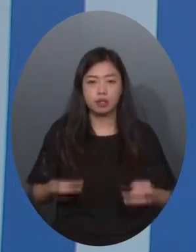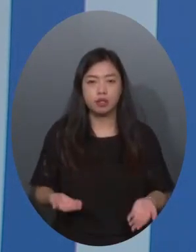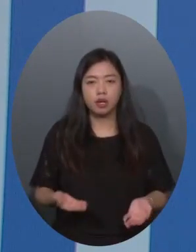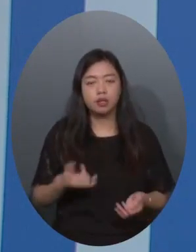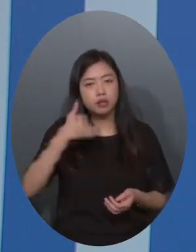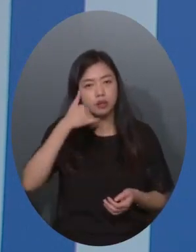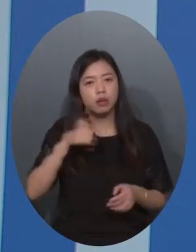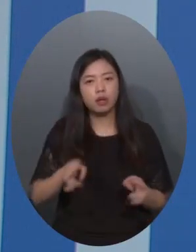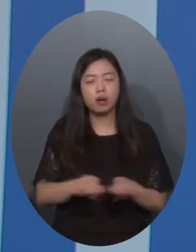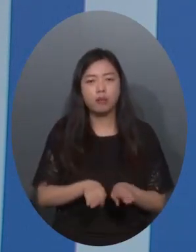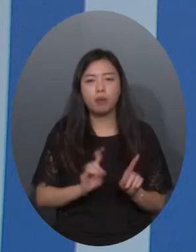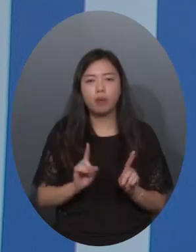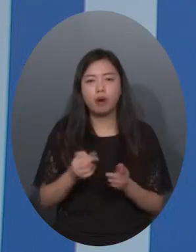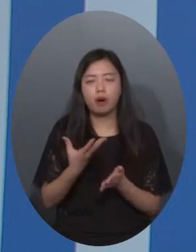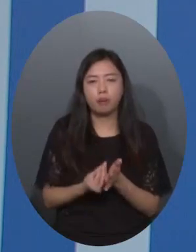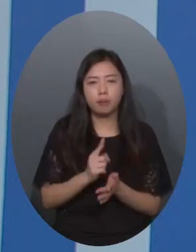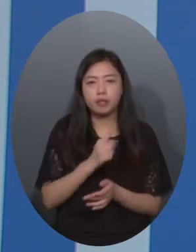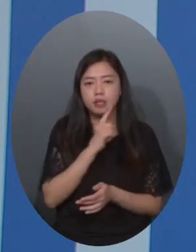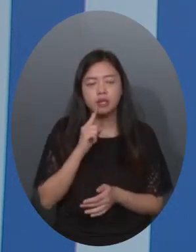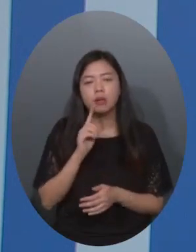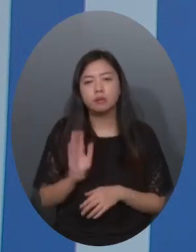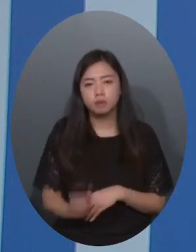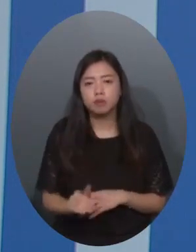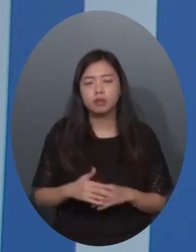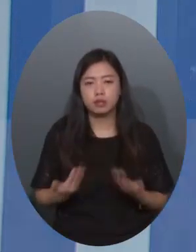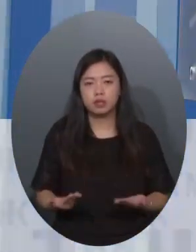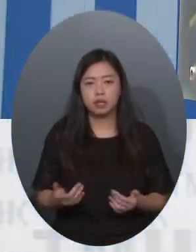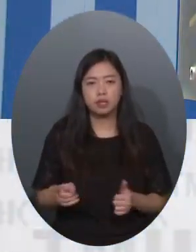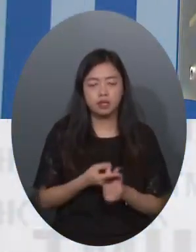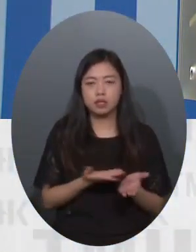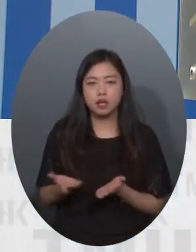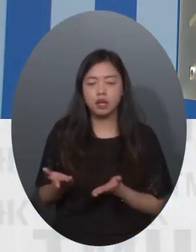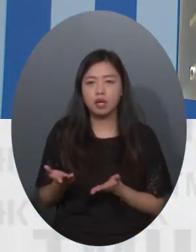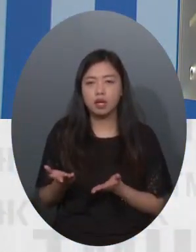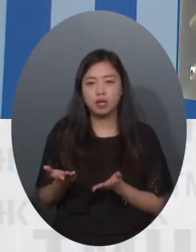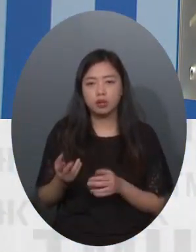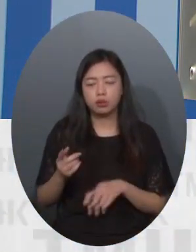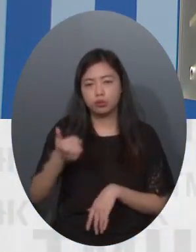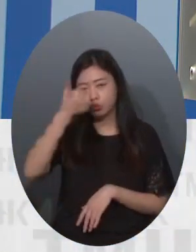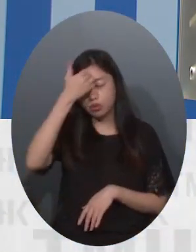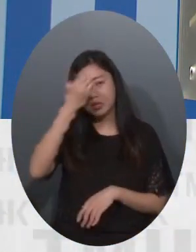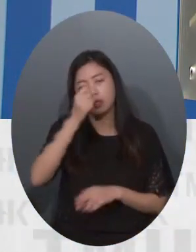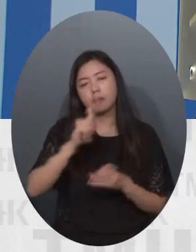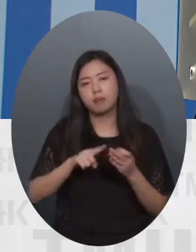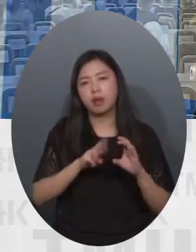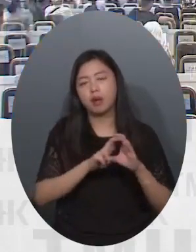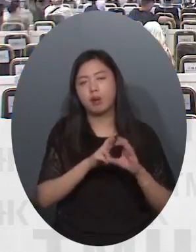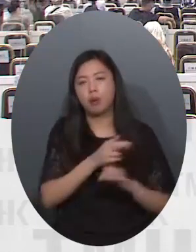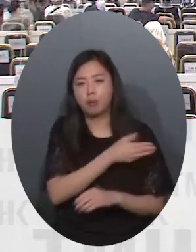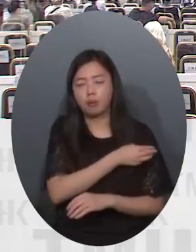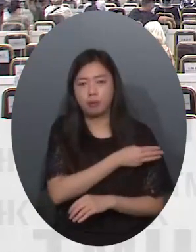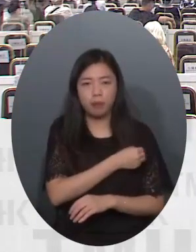话或者改用静音模式。现在我有请主席欧阳伯权博士发言。